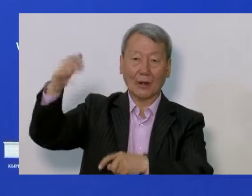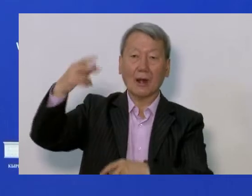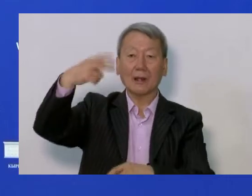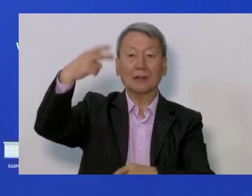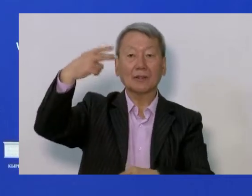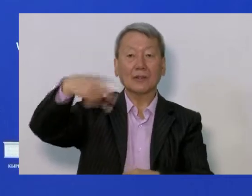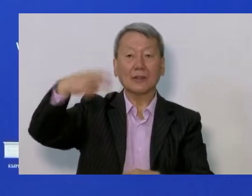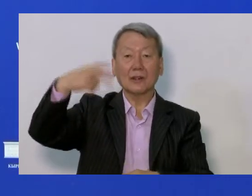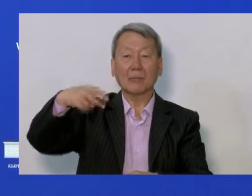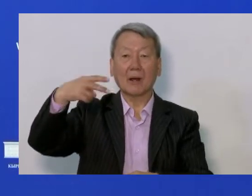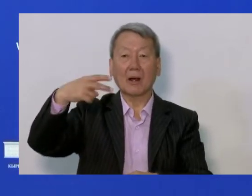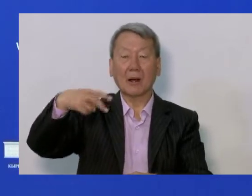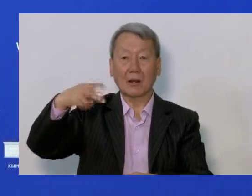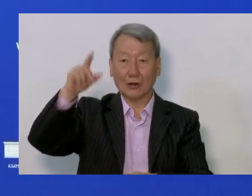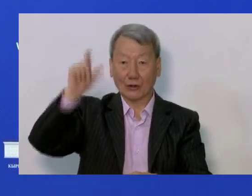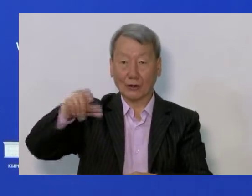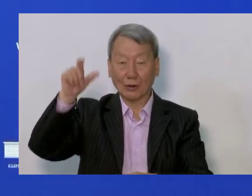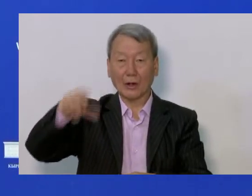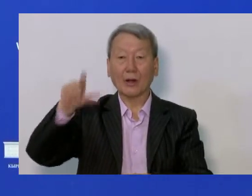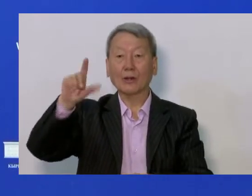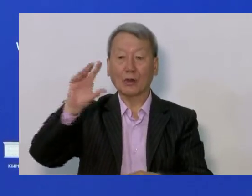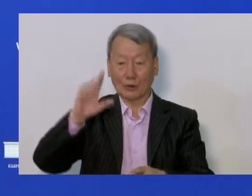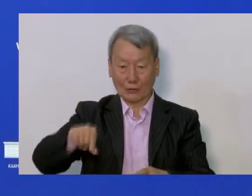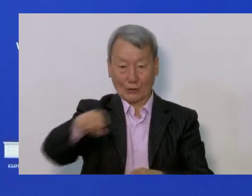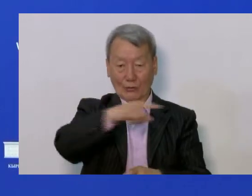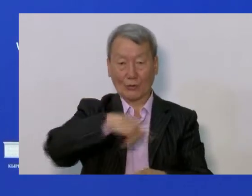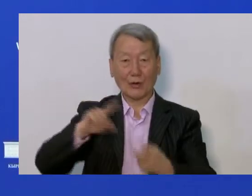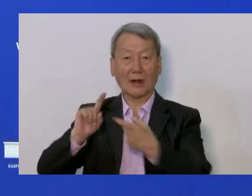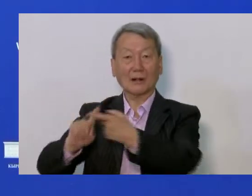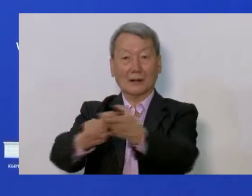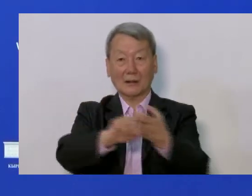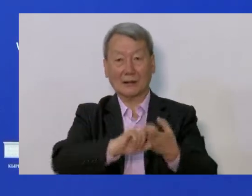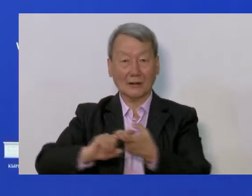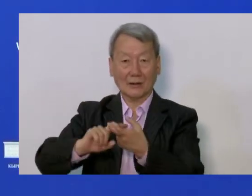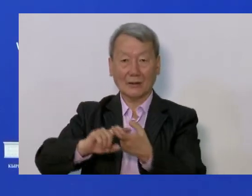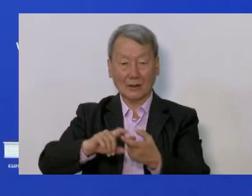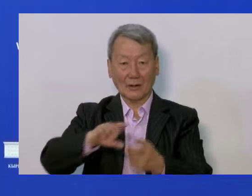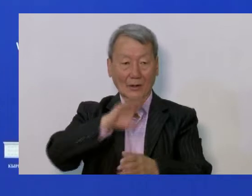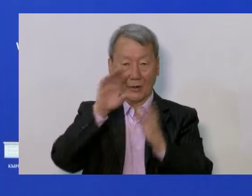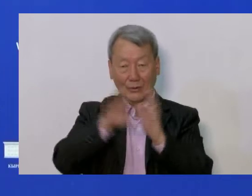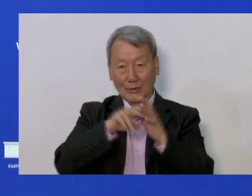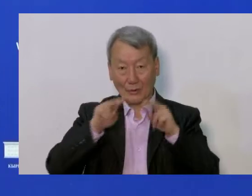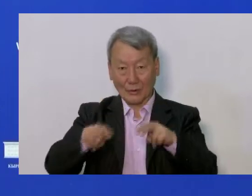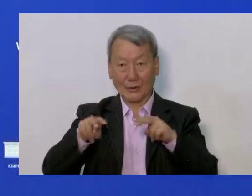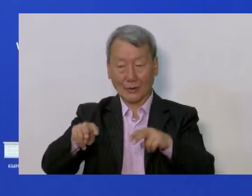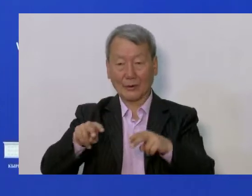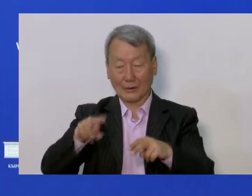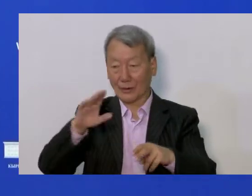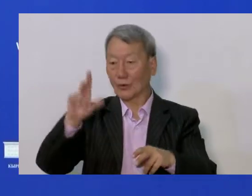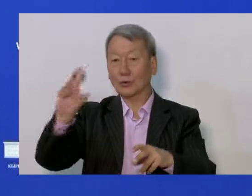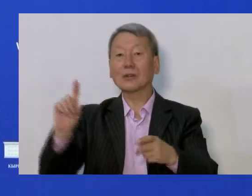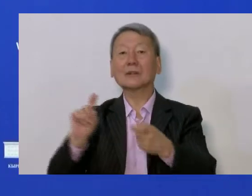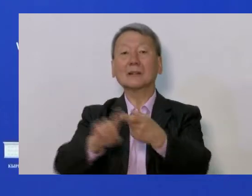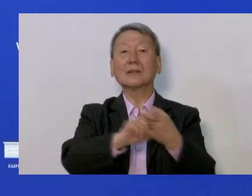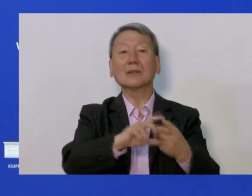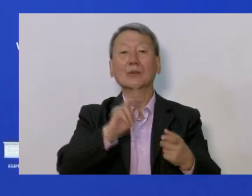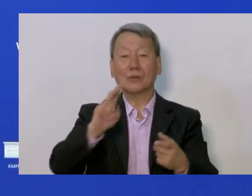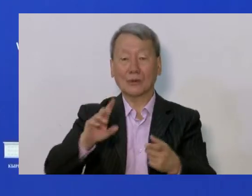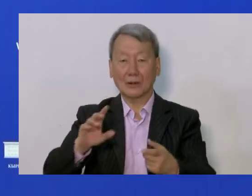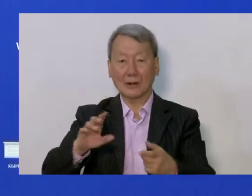20 учурда деген ошол контакт болгондор, бул баягы көзөмөлдө туруп же болбосо контакттары